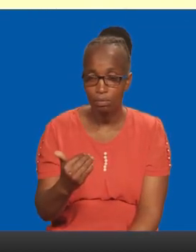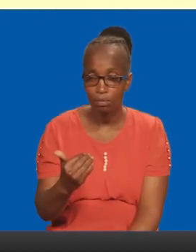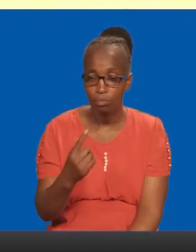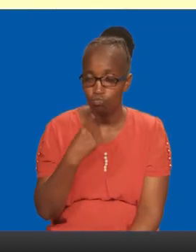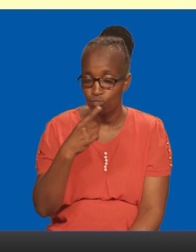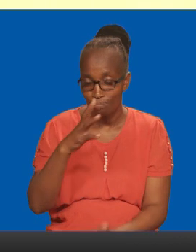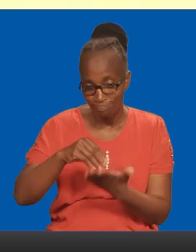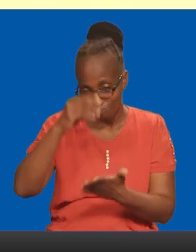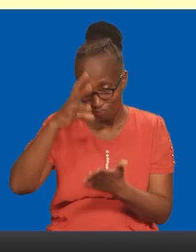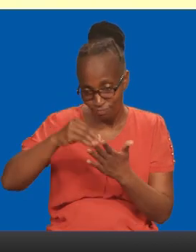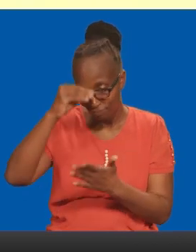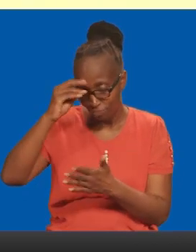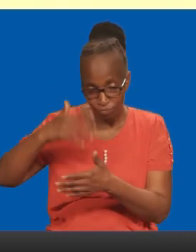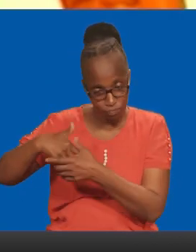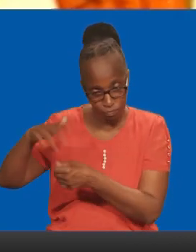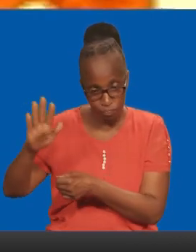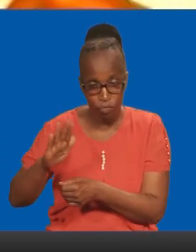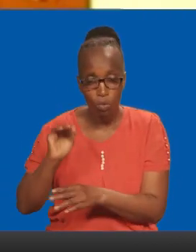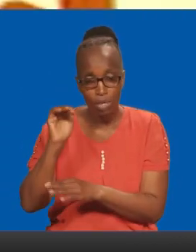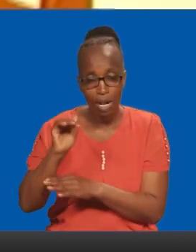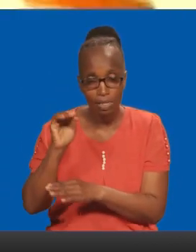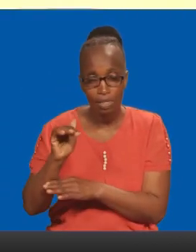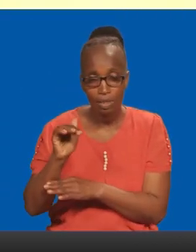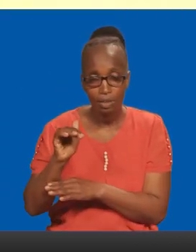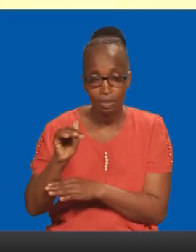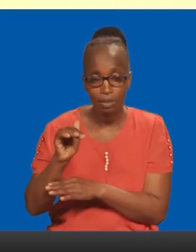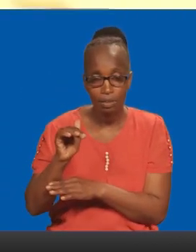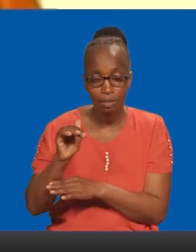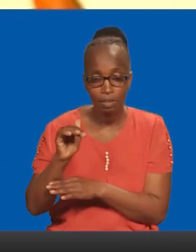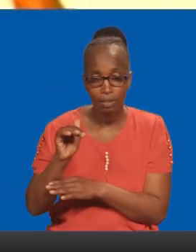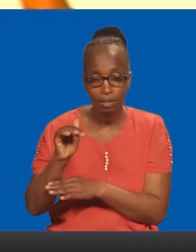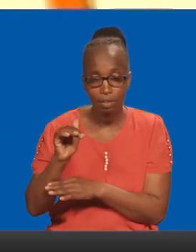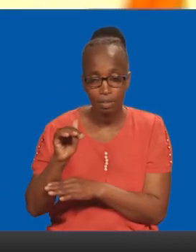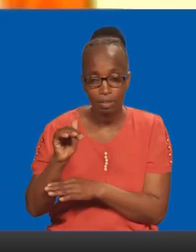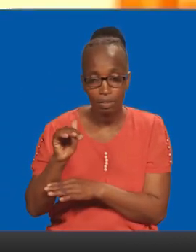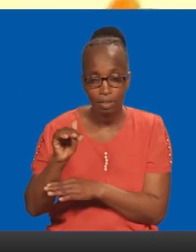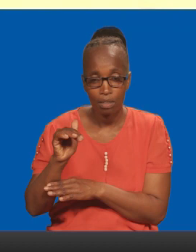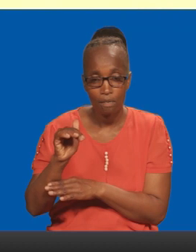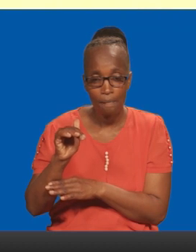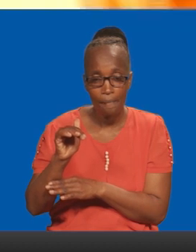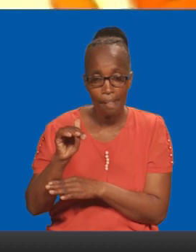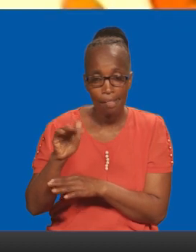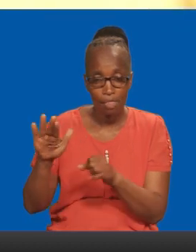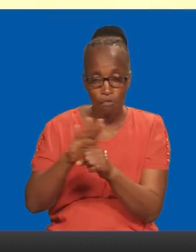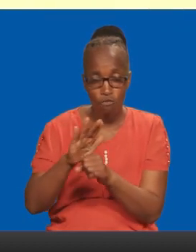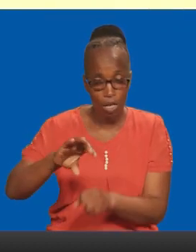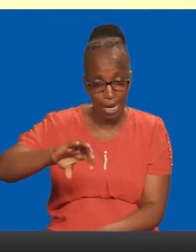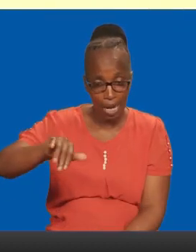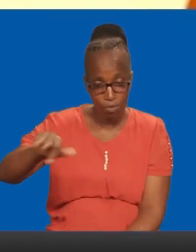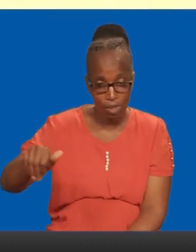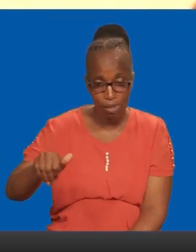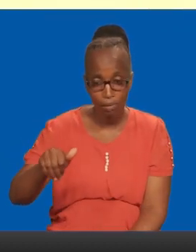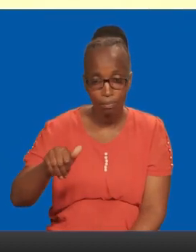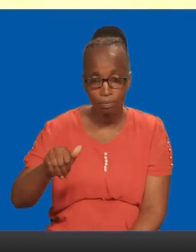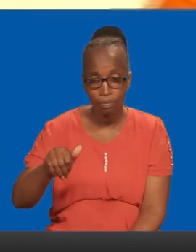nje tulishinda watoto wamesoma Magadi. Kampuni ya Tata Chemical naomba kampuni yetu ikae nayo na hawa